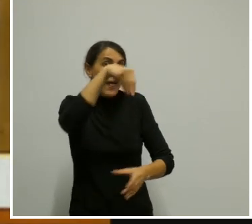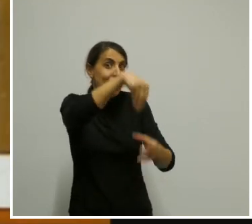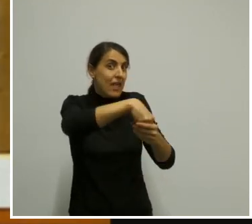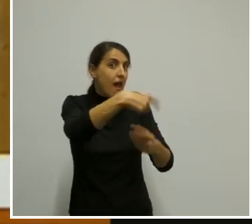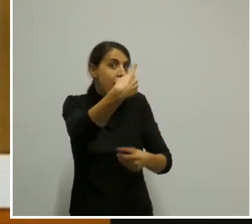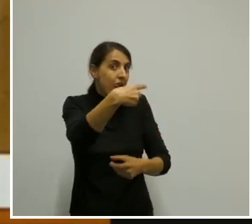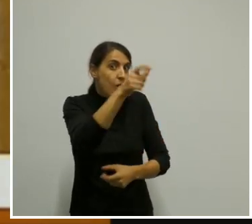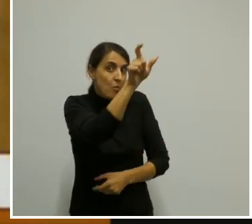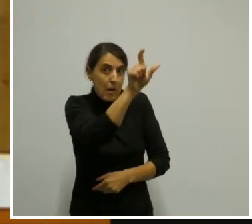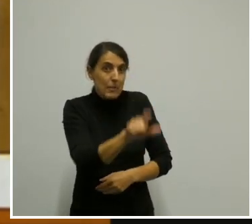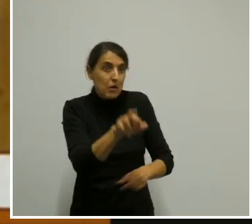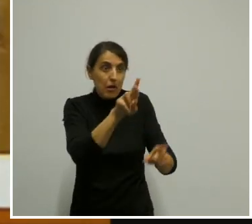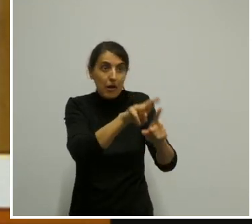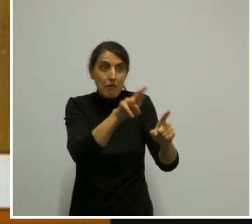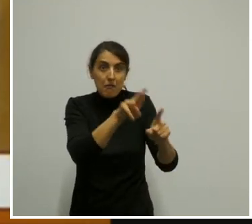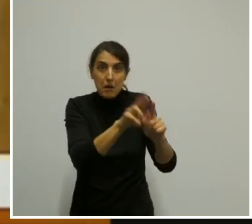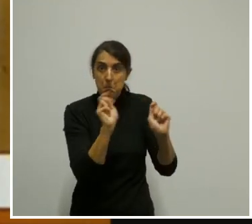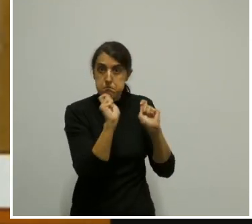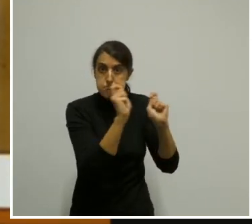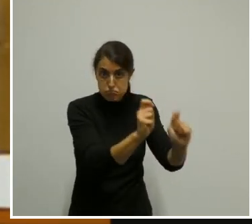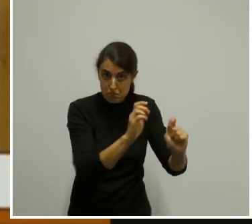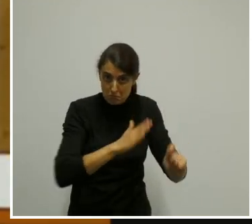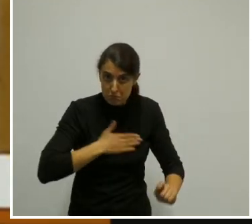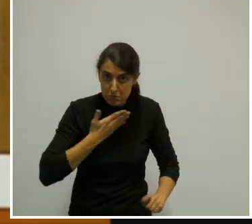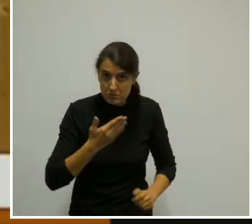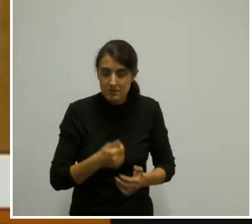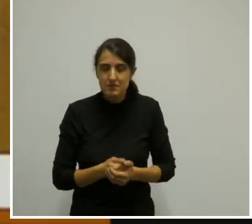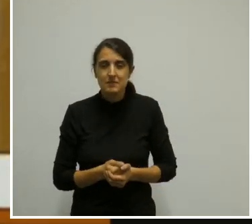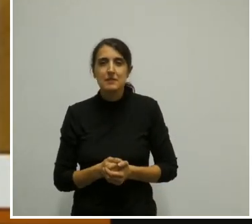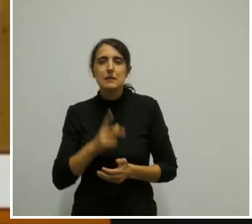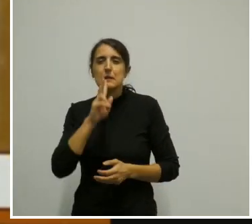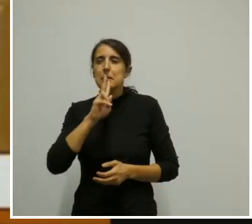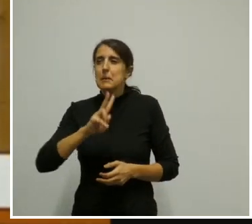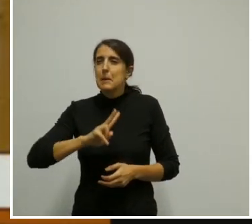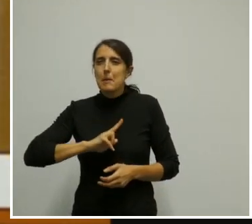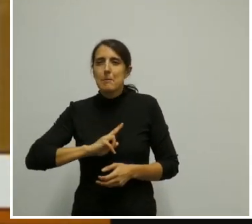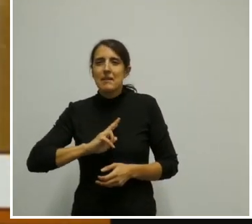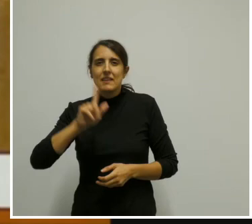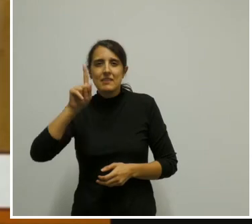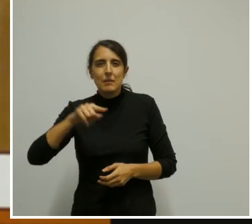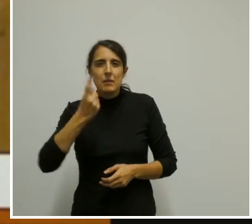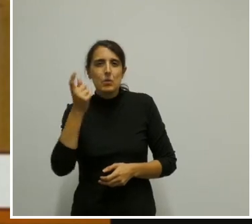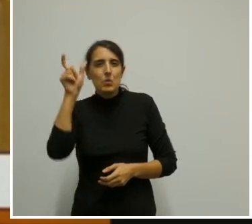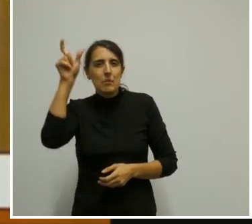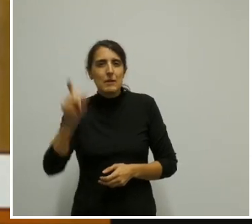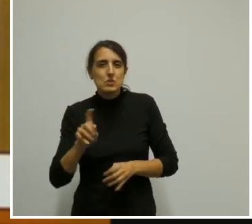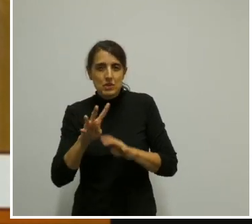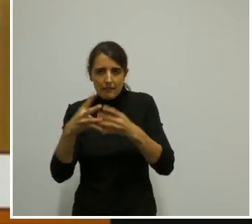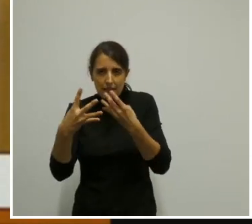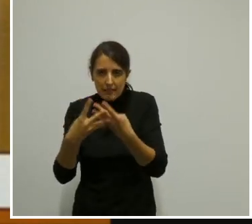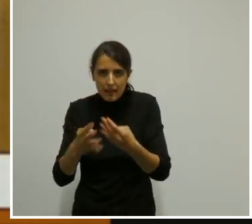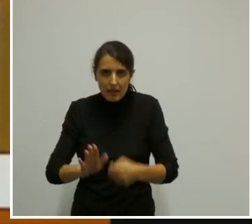Vale, gràcies. M'han dit que hi havia un torn de paraula online, també demanat.